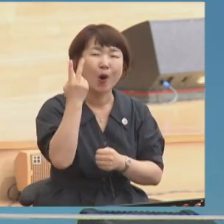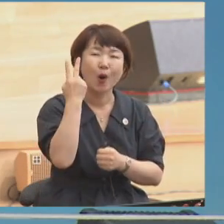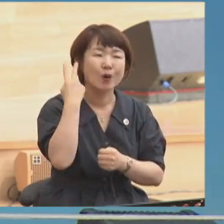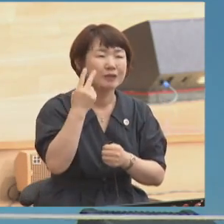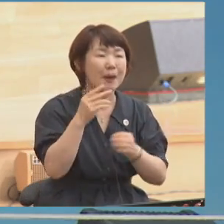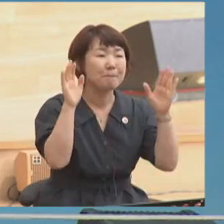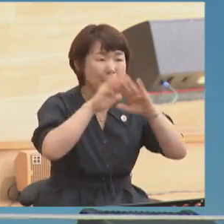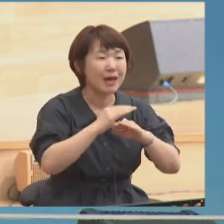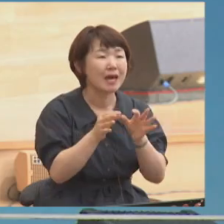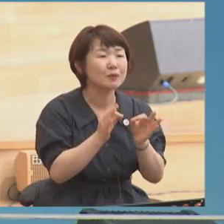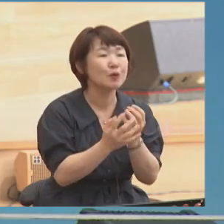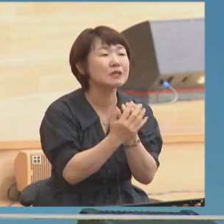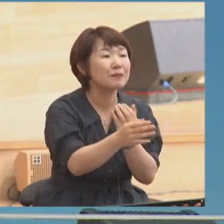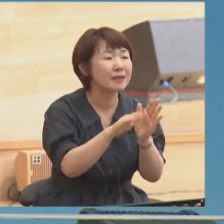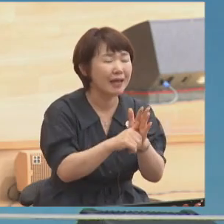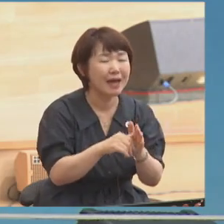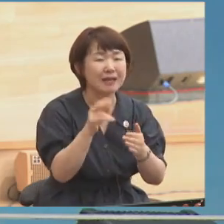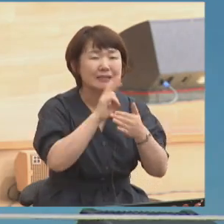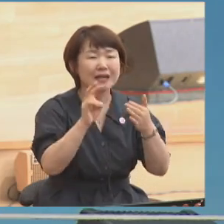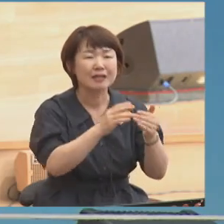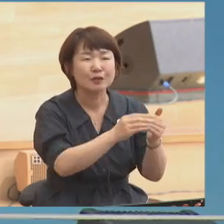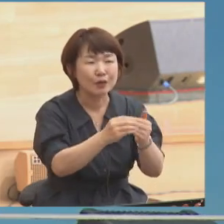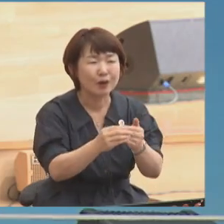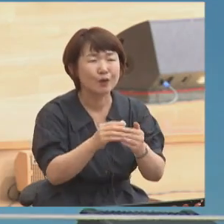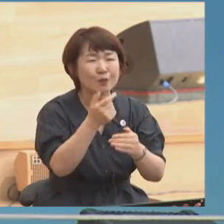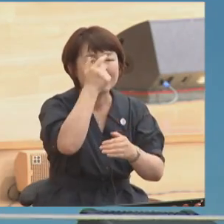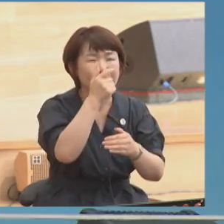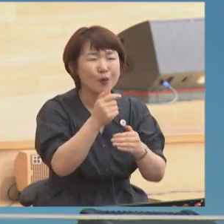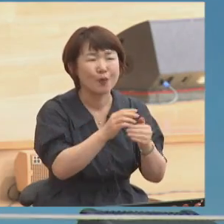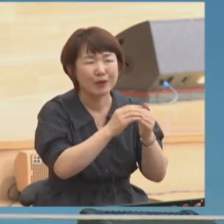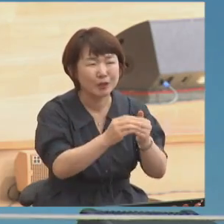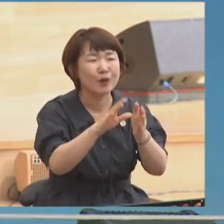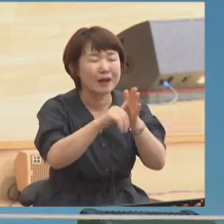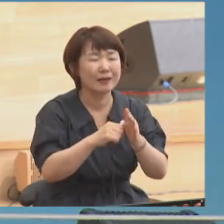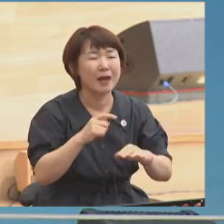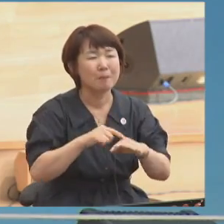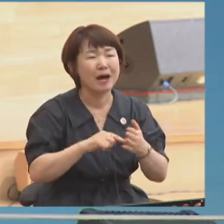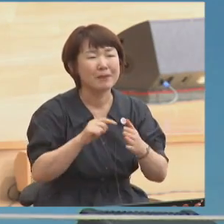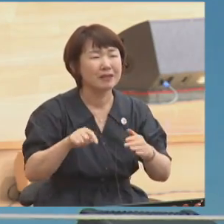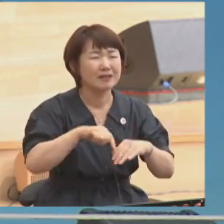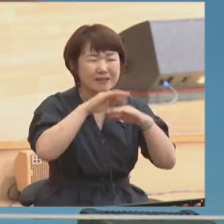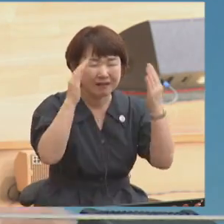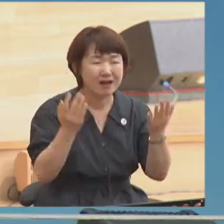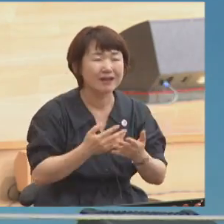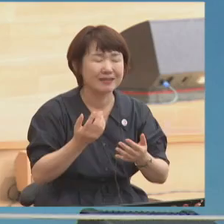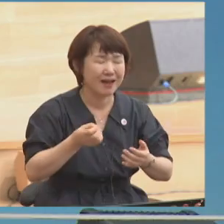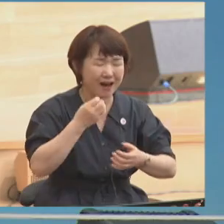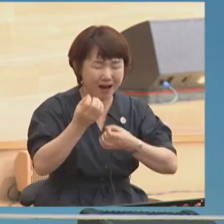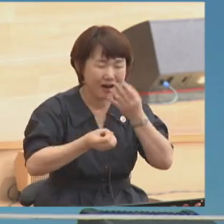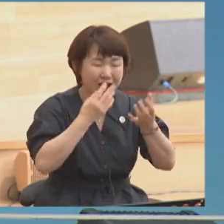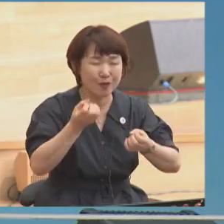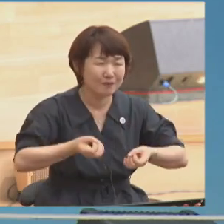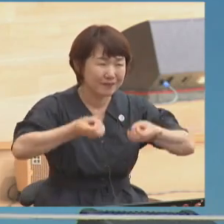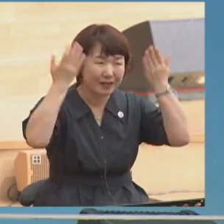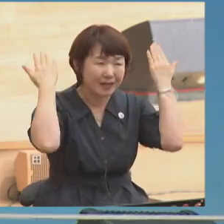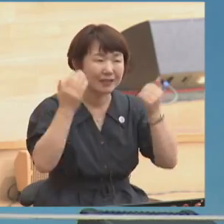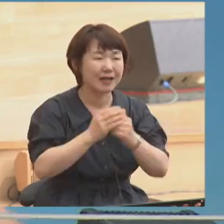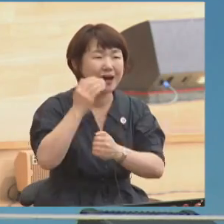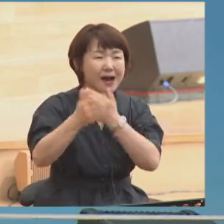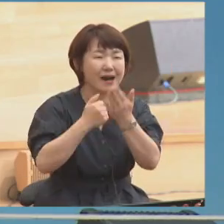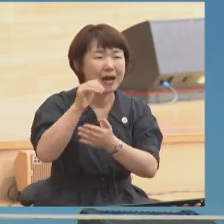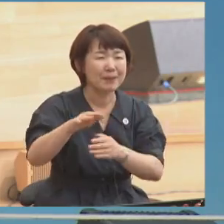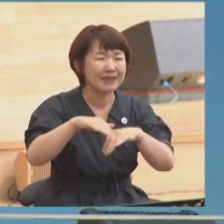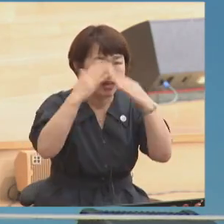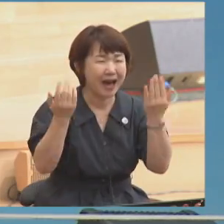이거는 제가 찬양 인도하고 기도를 인도하면서 마음에 있는 것들 다 해가 막 다 집어던지니까, 하나님 앞에